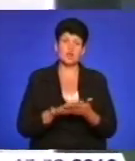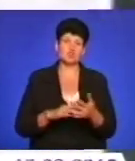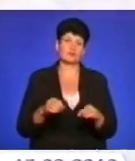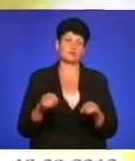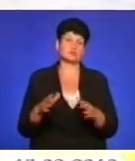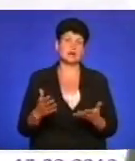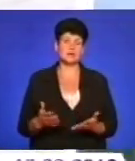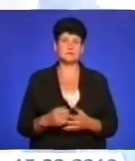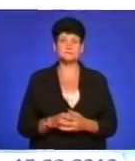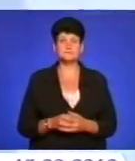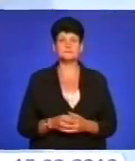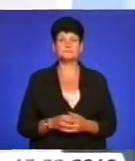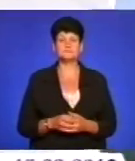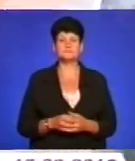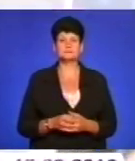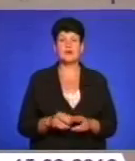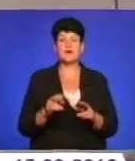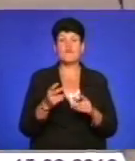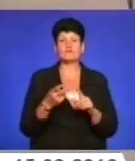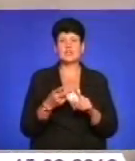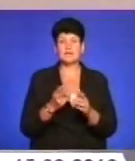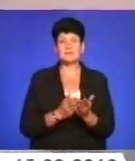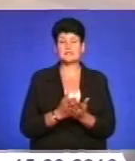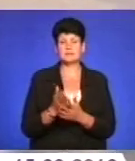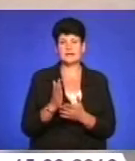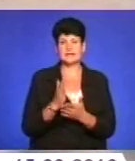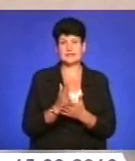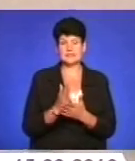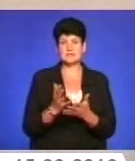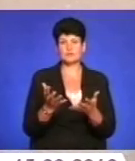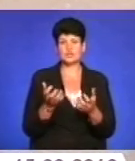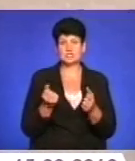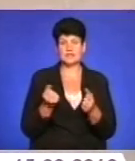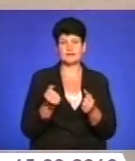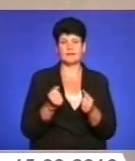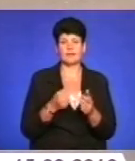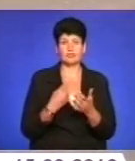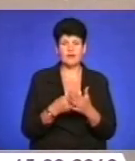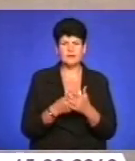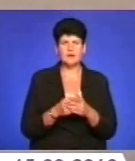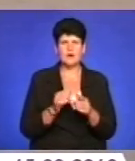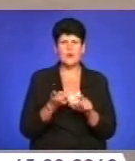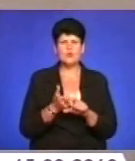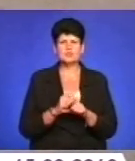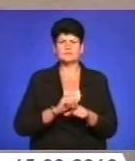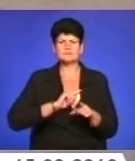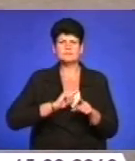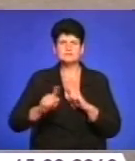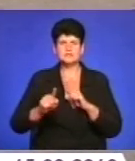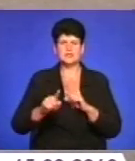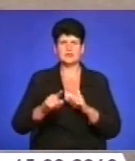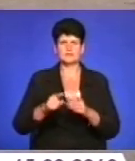решения. Вторым же направлением является получение метрических данных, когда очень оперативно создаются